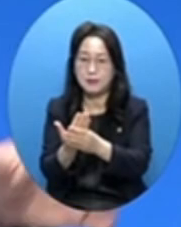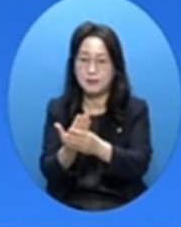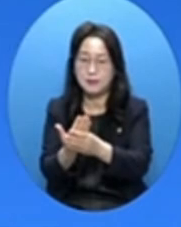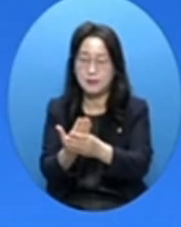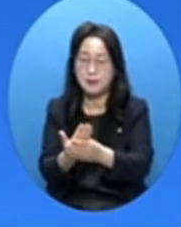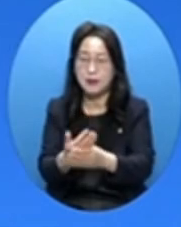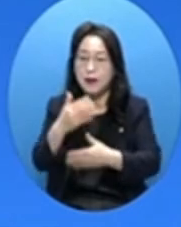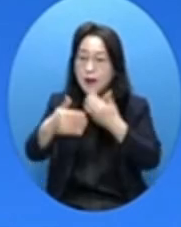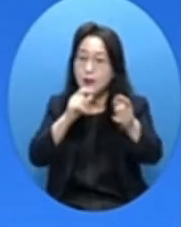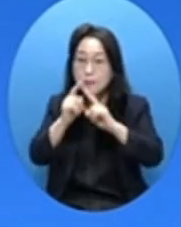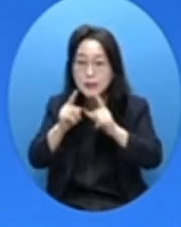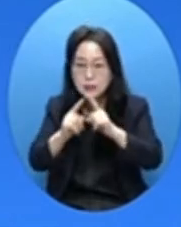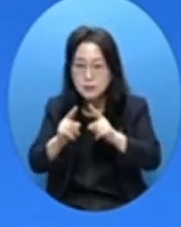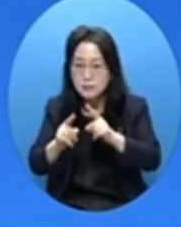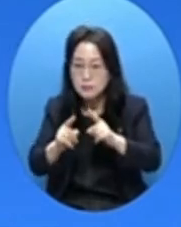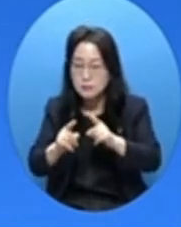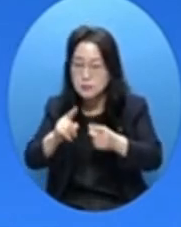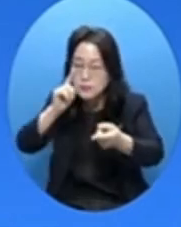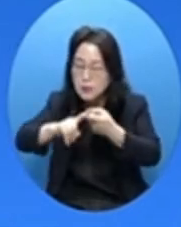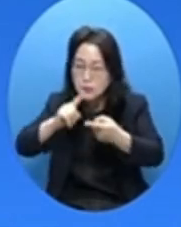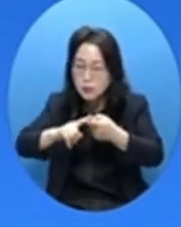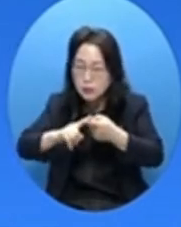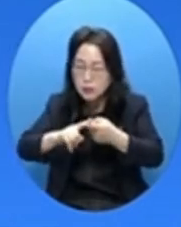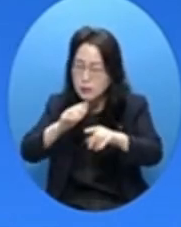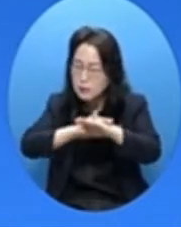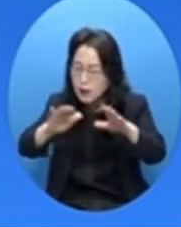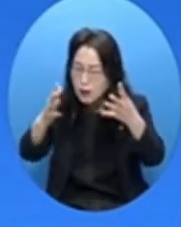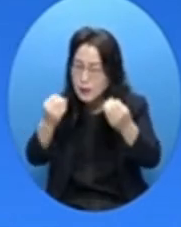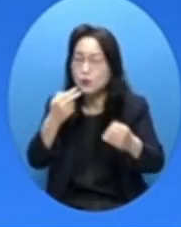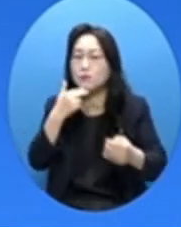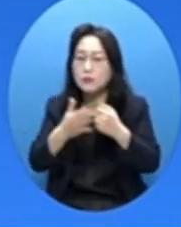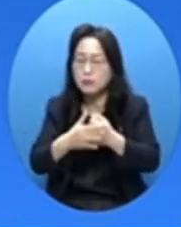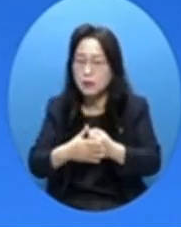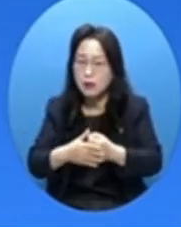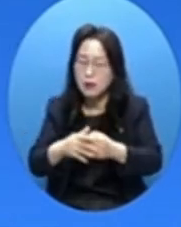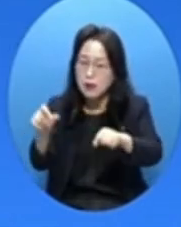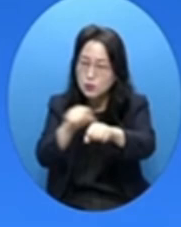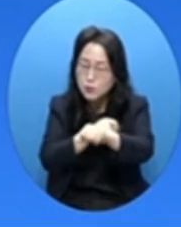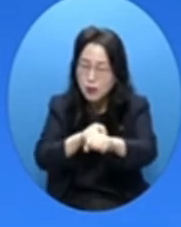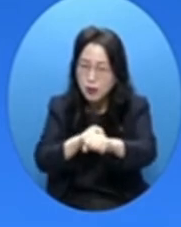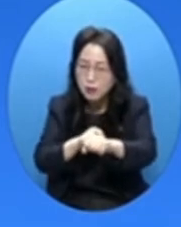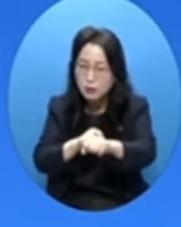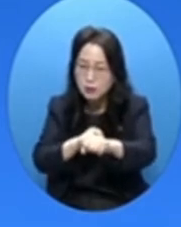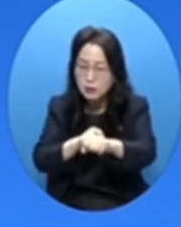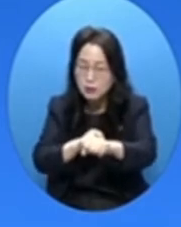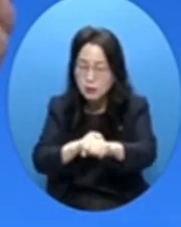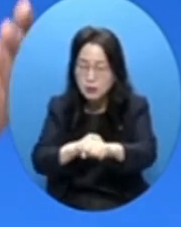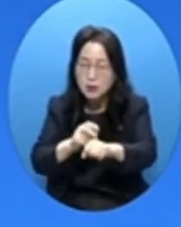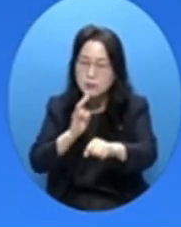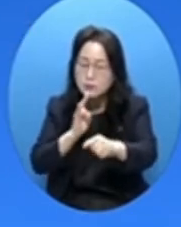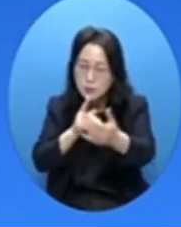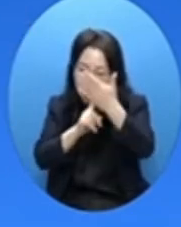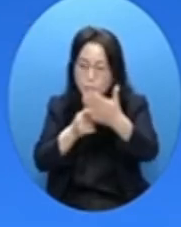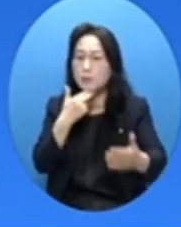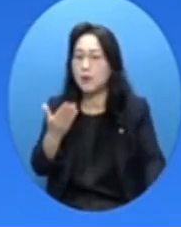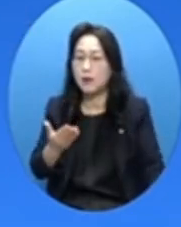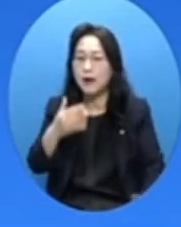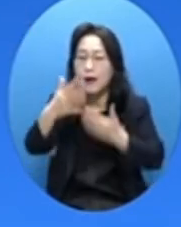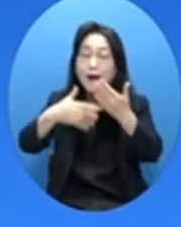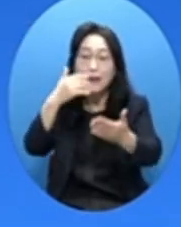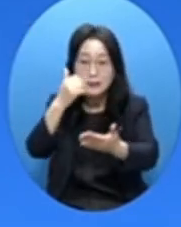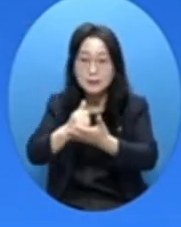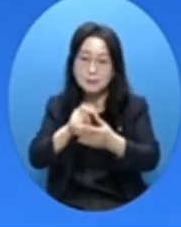말씀을 보니까 말씀이 희귀 하니까 이상의 보이지 않았다 그러니까 하마스의 푼수 할 때는 꿈과